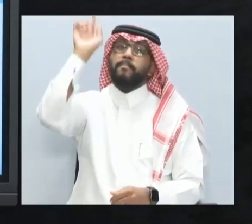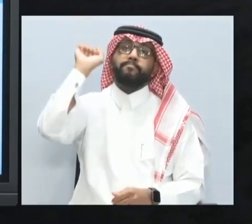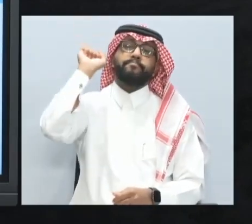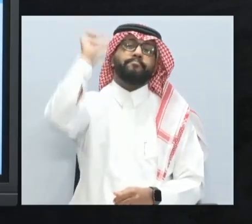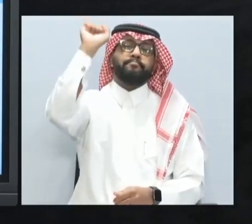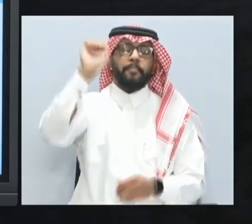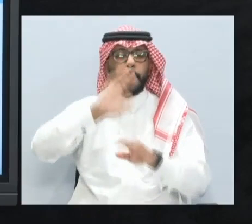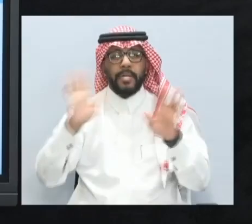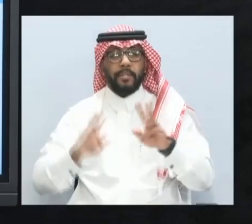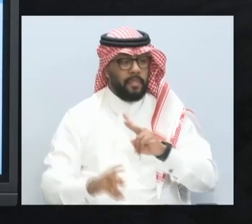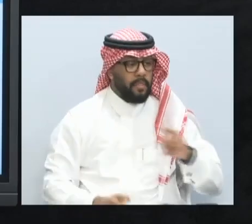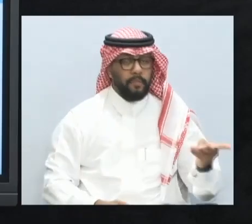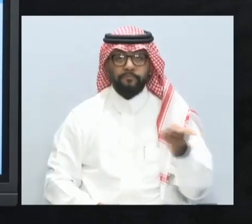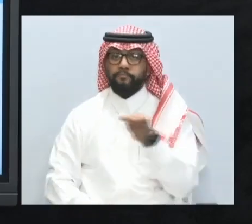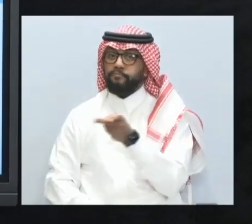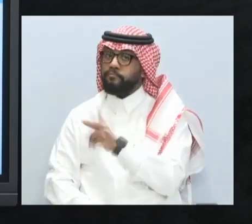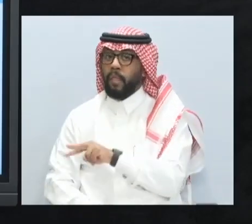اتصف بصفات